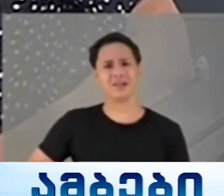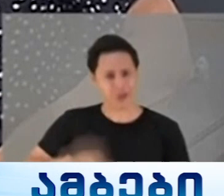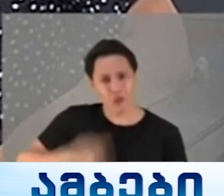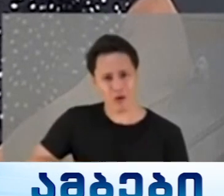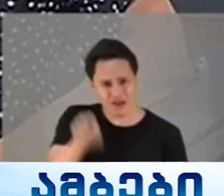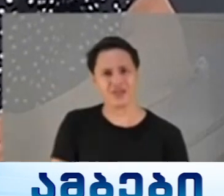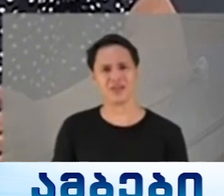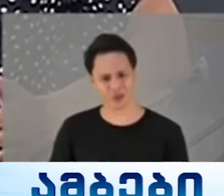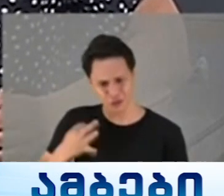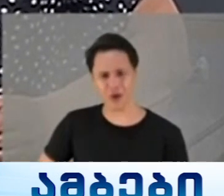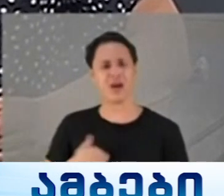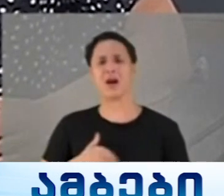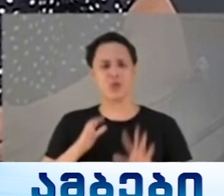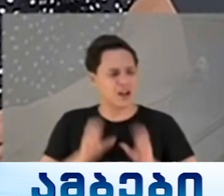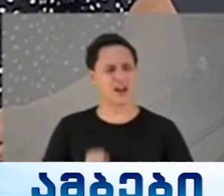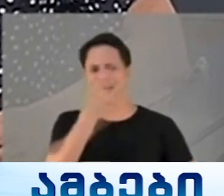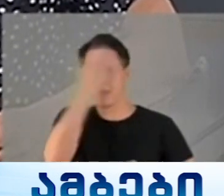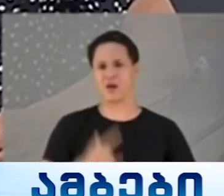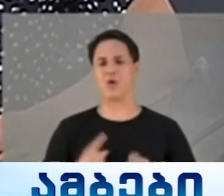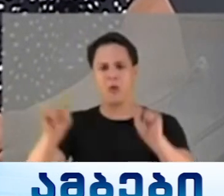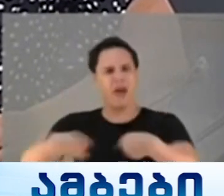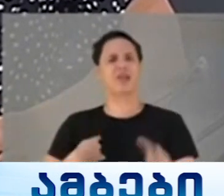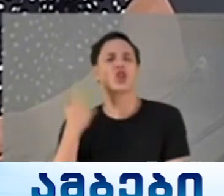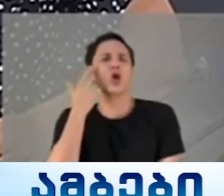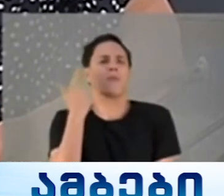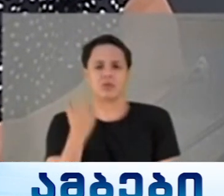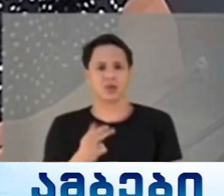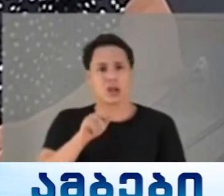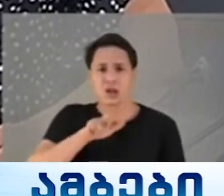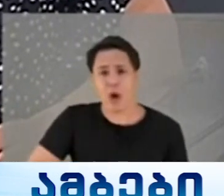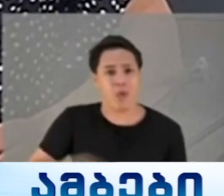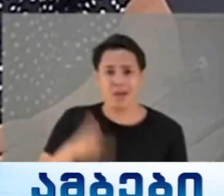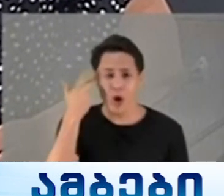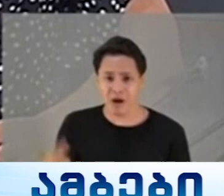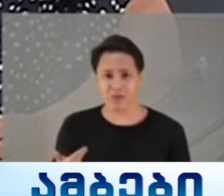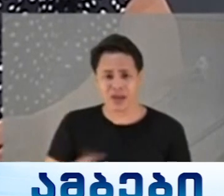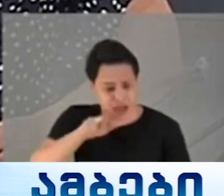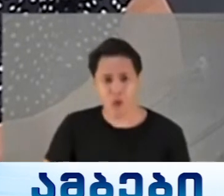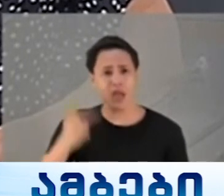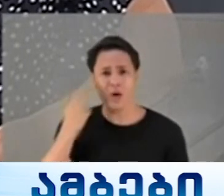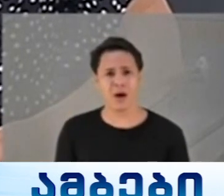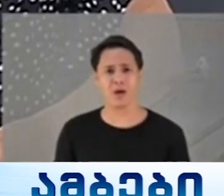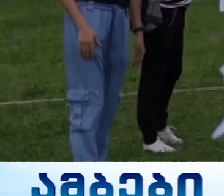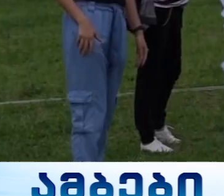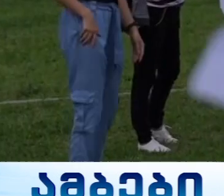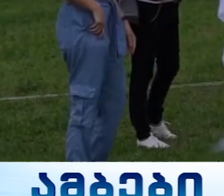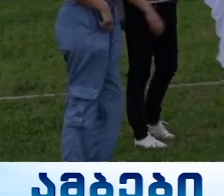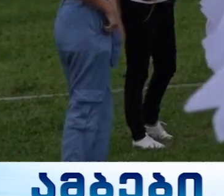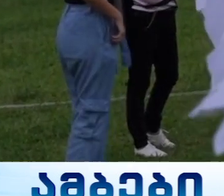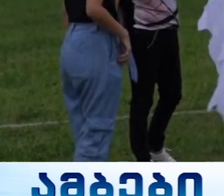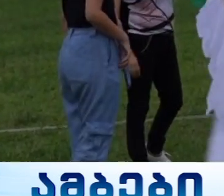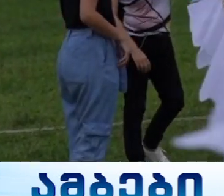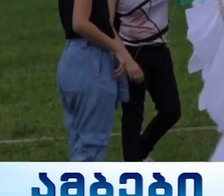romlebits Bolsonaros mtavrobis mier pandemiis martvasdan dakavshirebul sagitxebs iklven. Aktivistebma da dagubulta ojahis tsevrebma